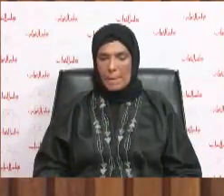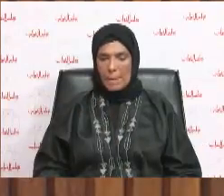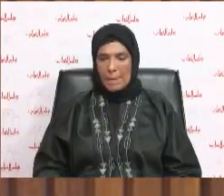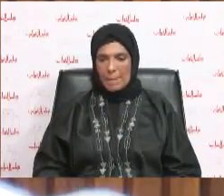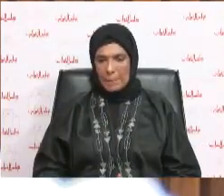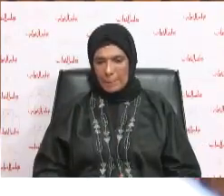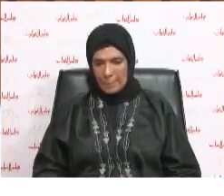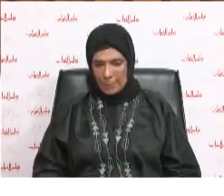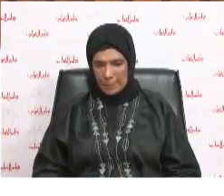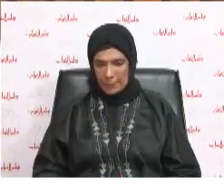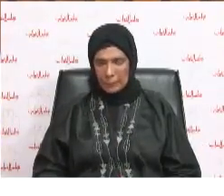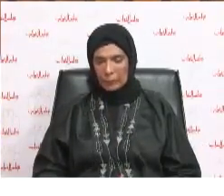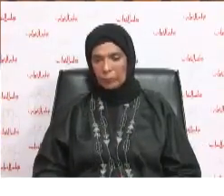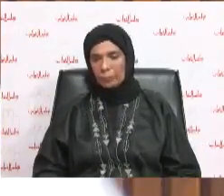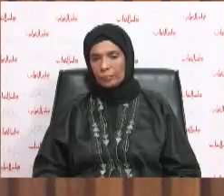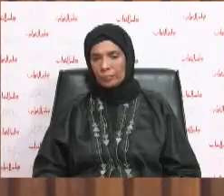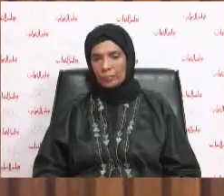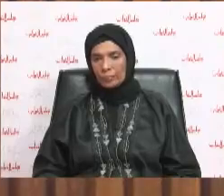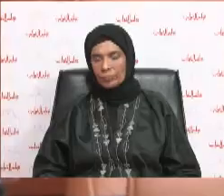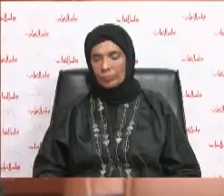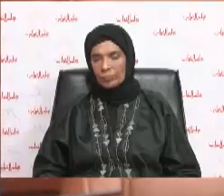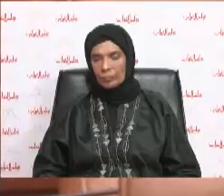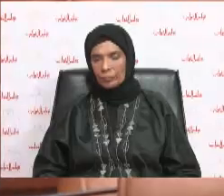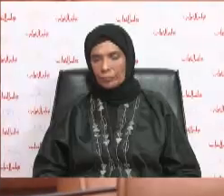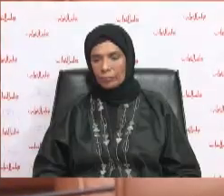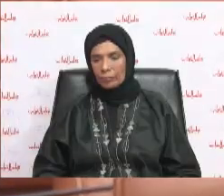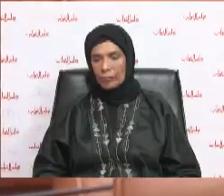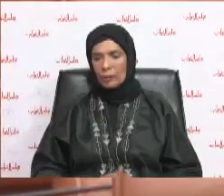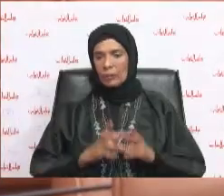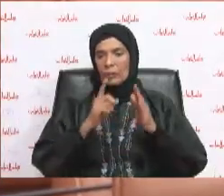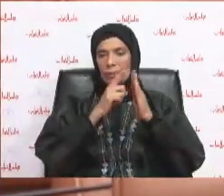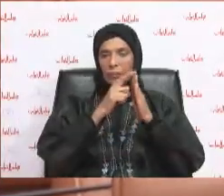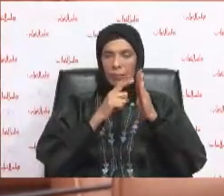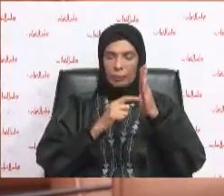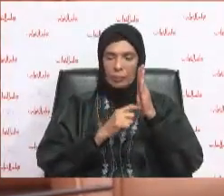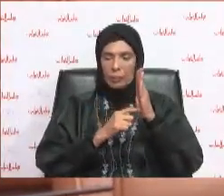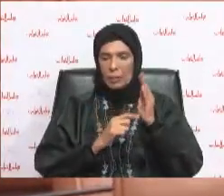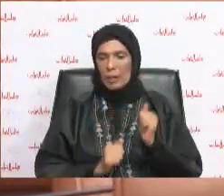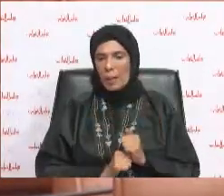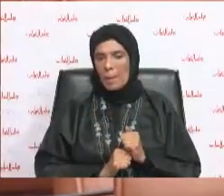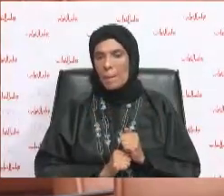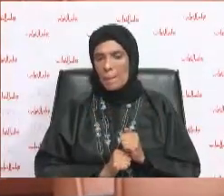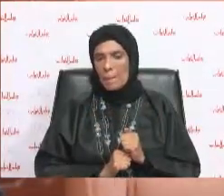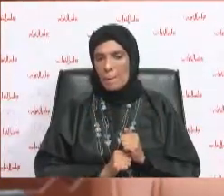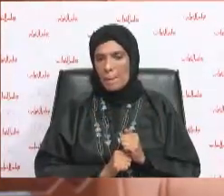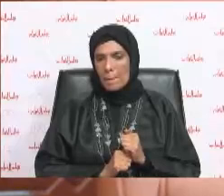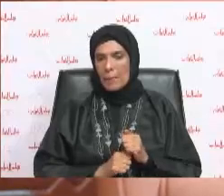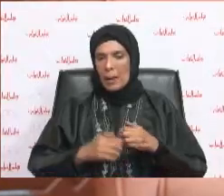تفضل. شكرا معالي الرئيس. طبعا هذا القانون تكنسلت الصناديق